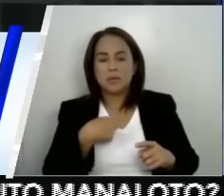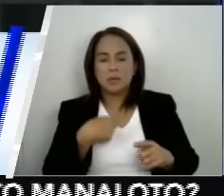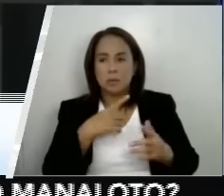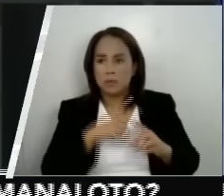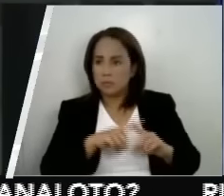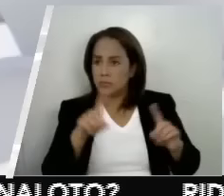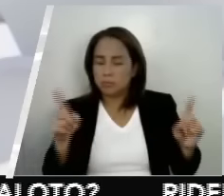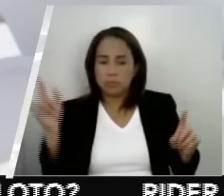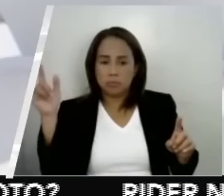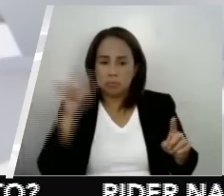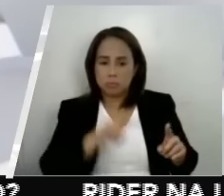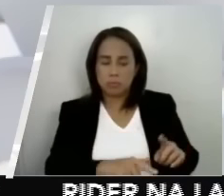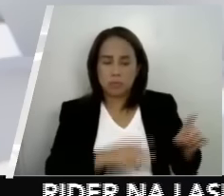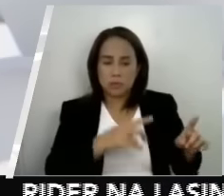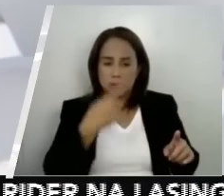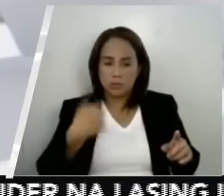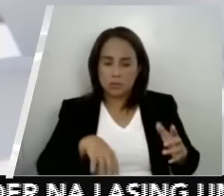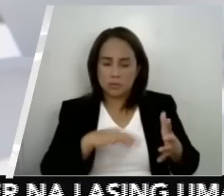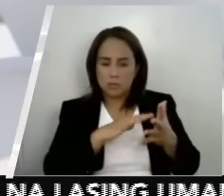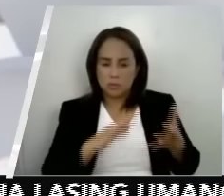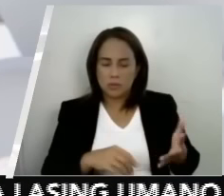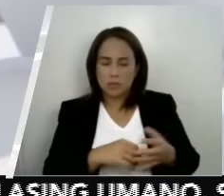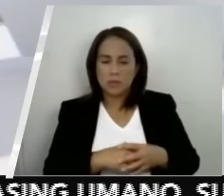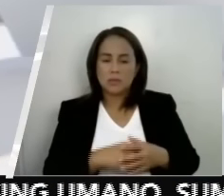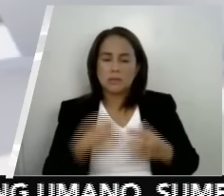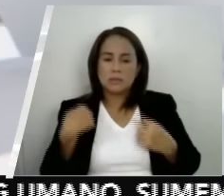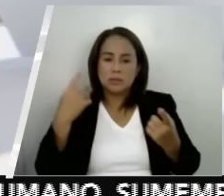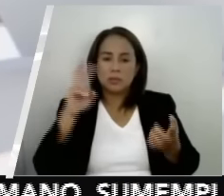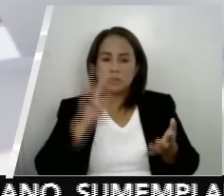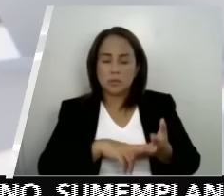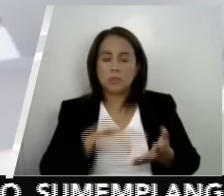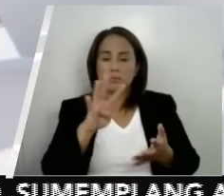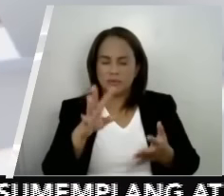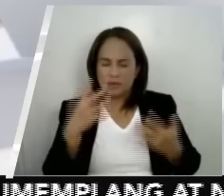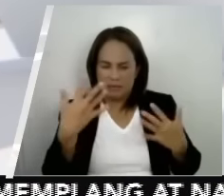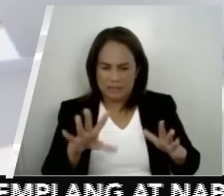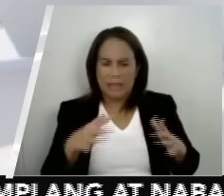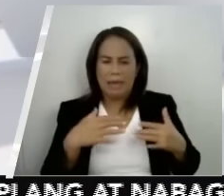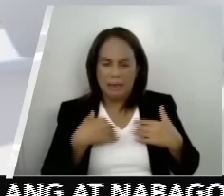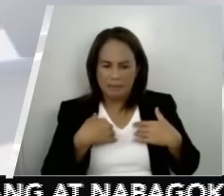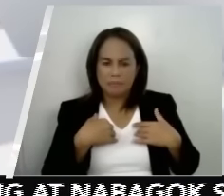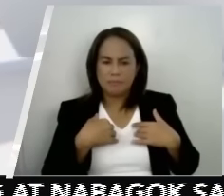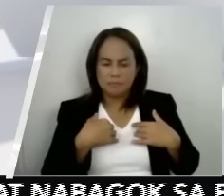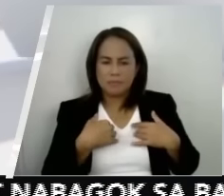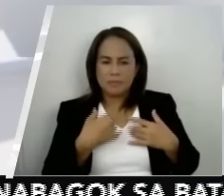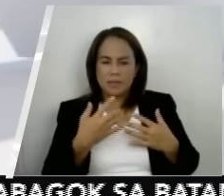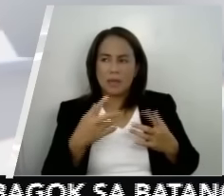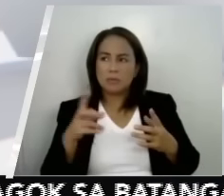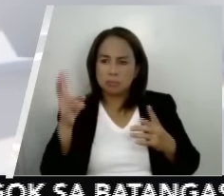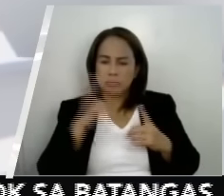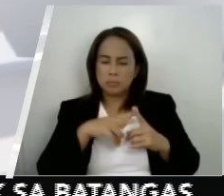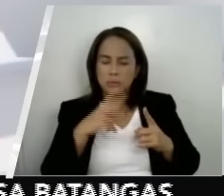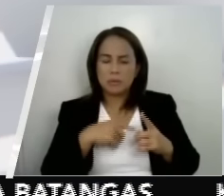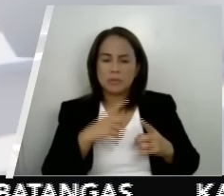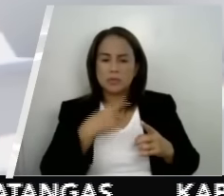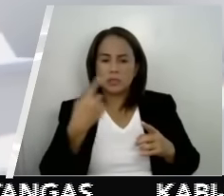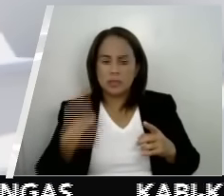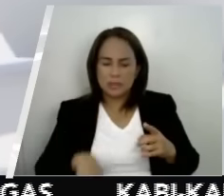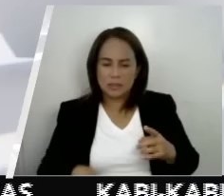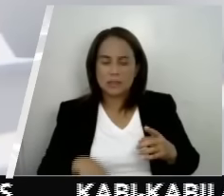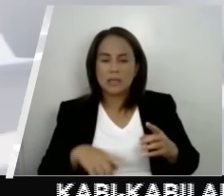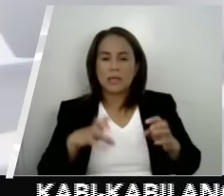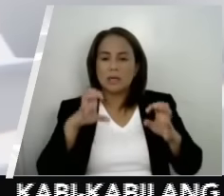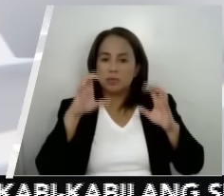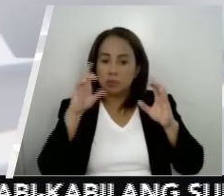Chinese students. Since 2002, we were already accredited or recognized by the Chinese Ministry of Education